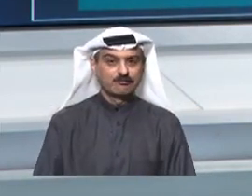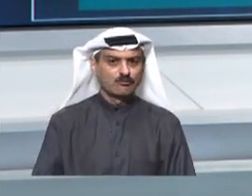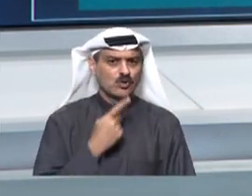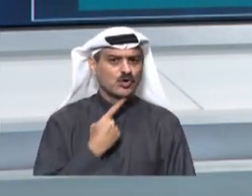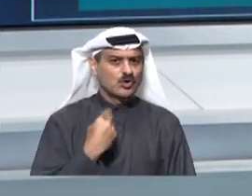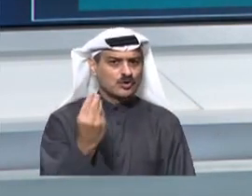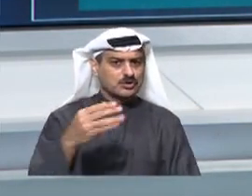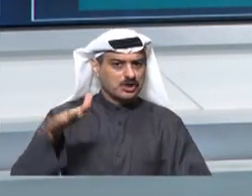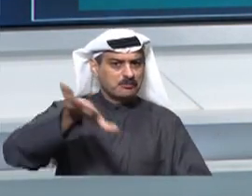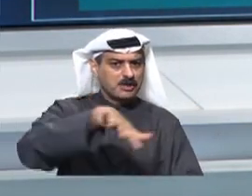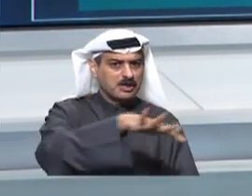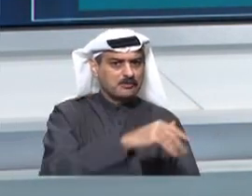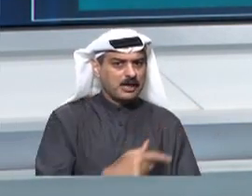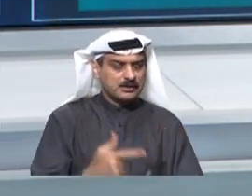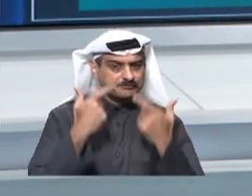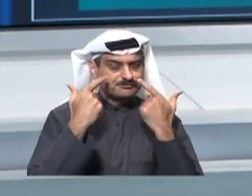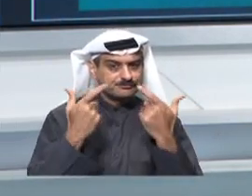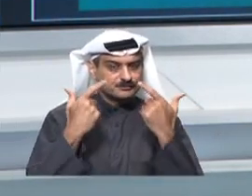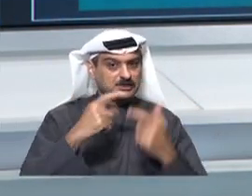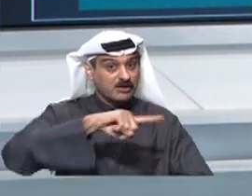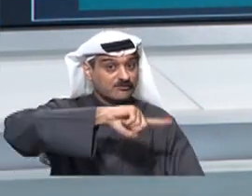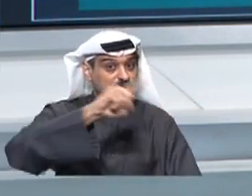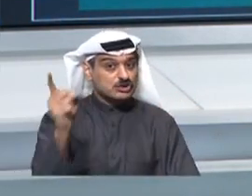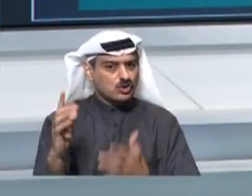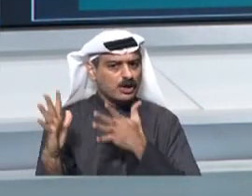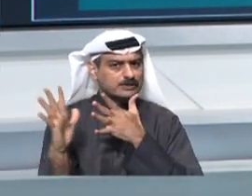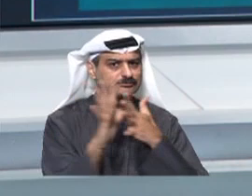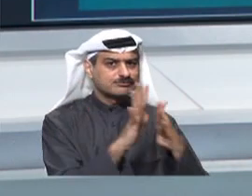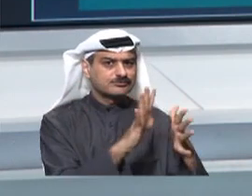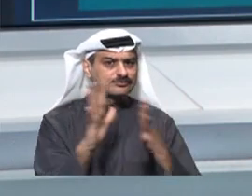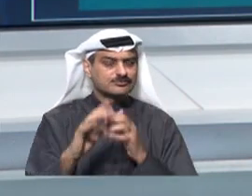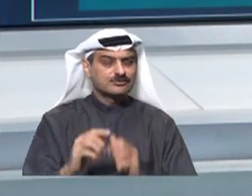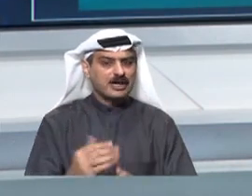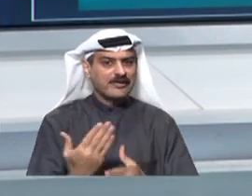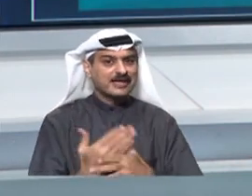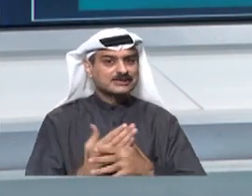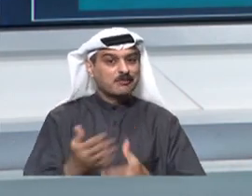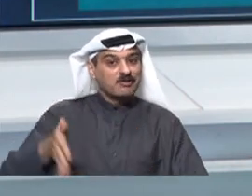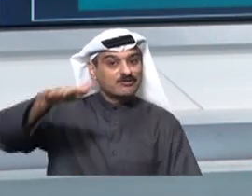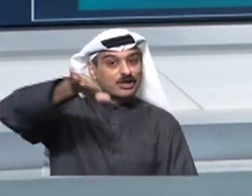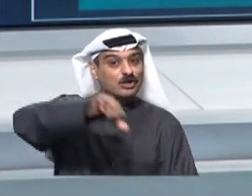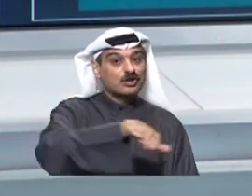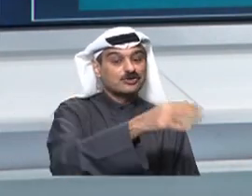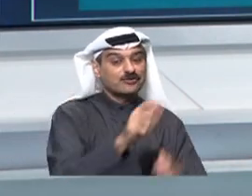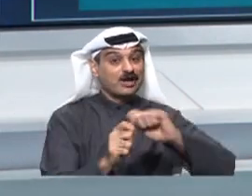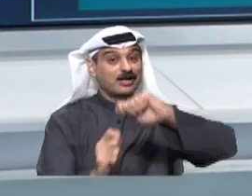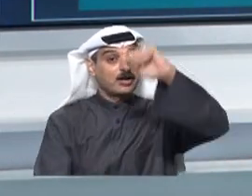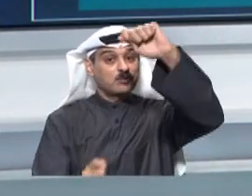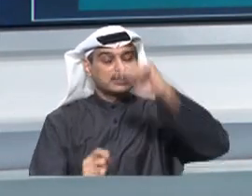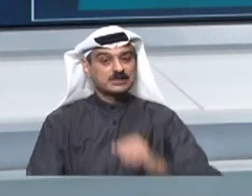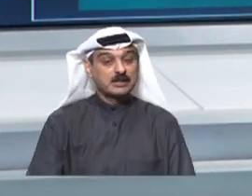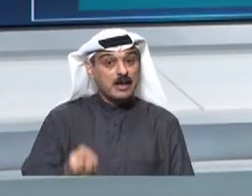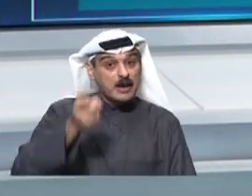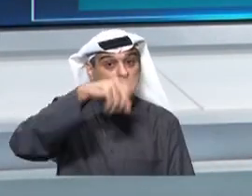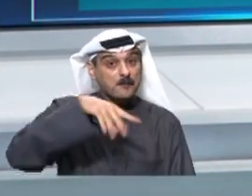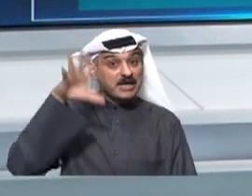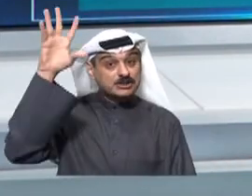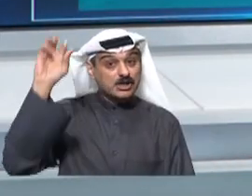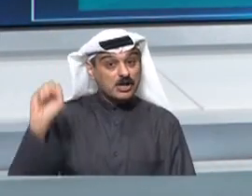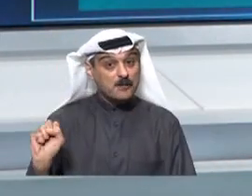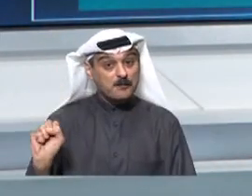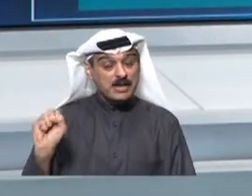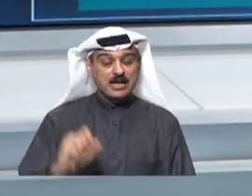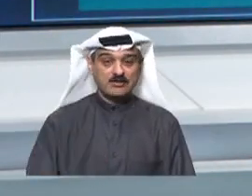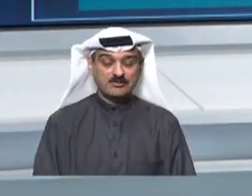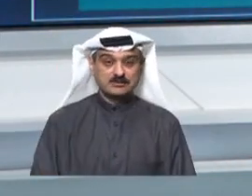البحرية نتمنى منكم متابعة سرعة الرياح لارتباطها بارتفاع الأمواج، لكن في مساء يوم الغد ومع تراجع سرعة الرياح الشمالية